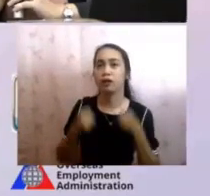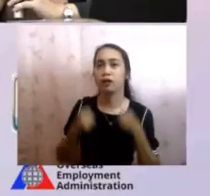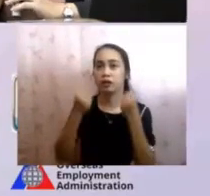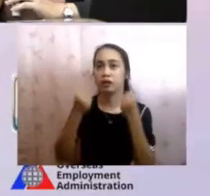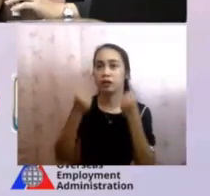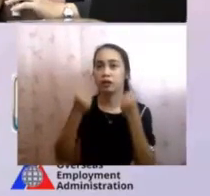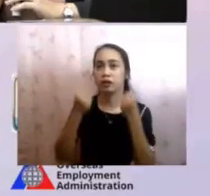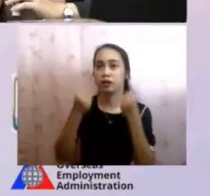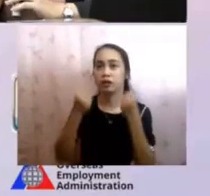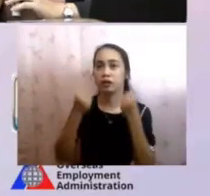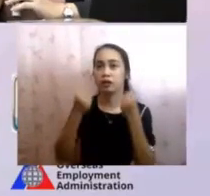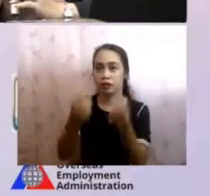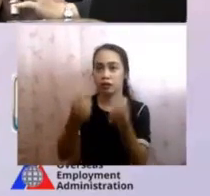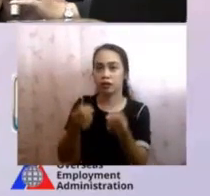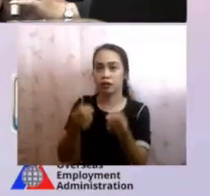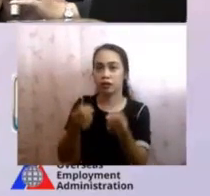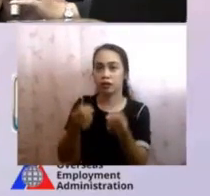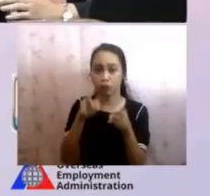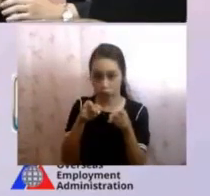nga